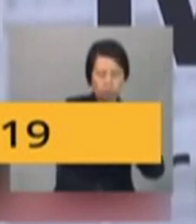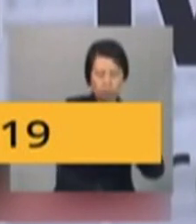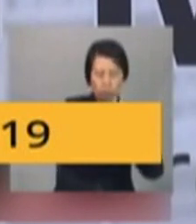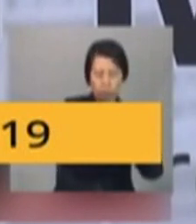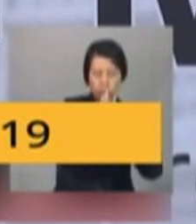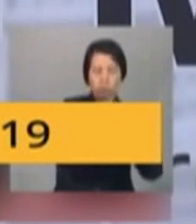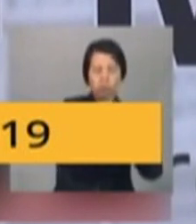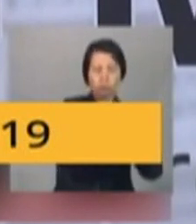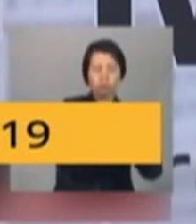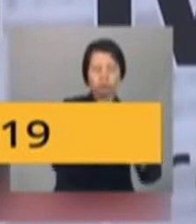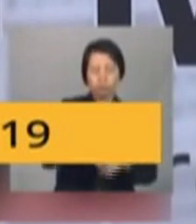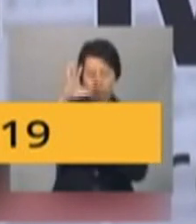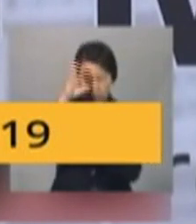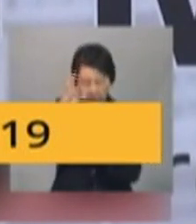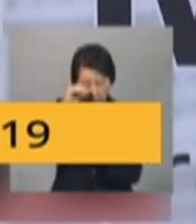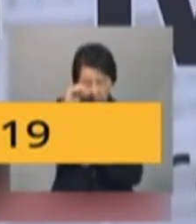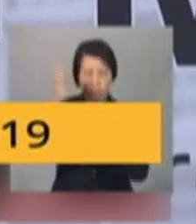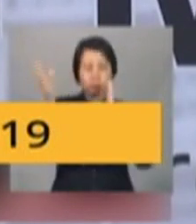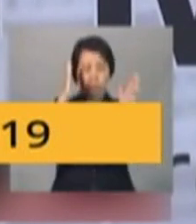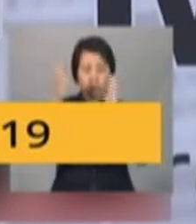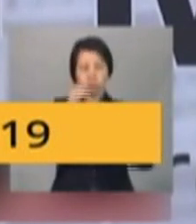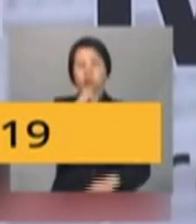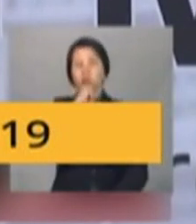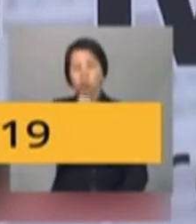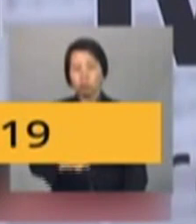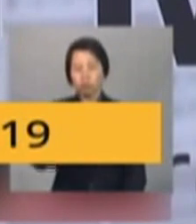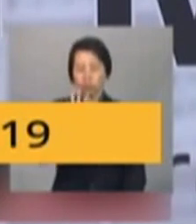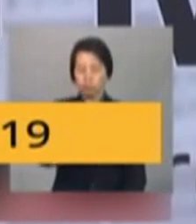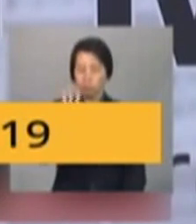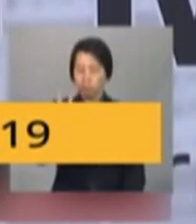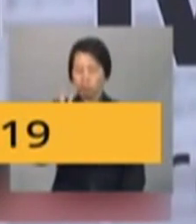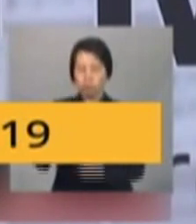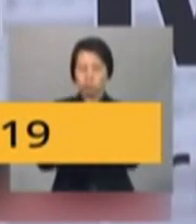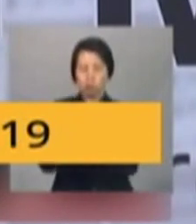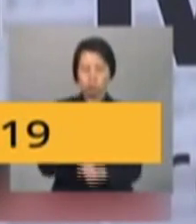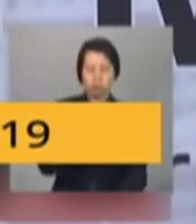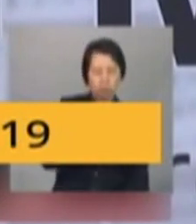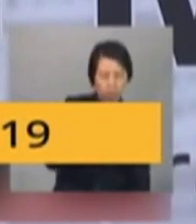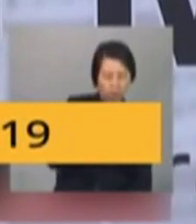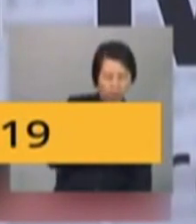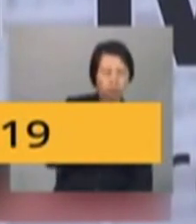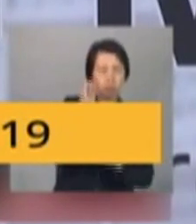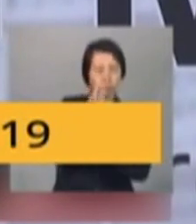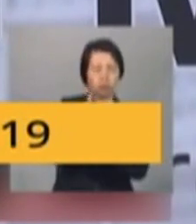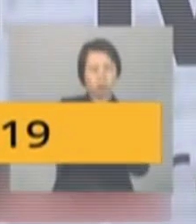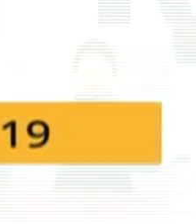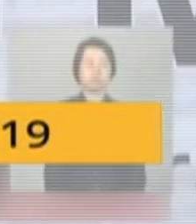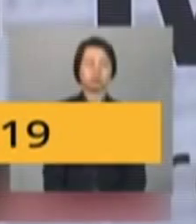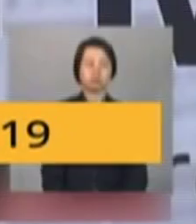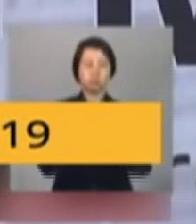1,625. Lelaki warga negara Malaysia berumur 56 tahun. Beliau mempunyai latar belakang penyakit